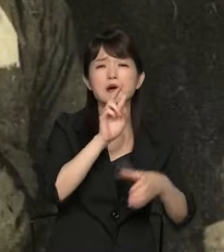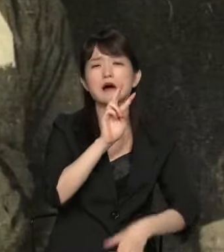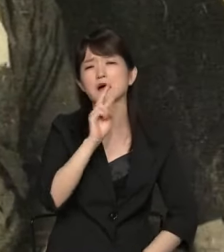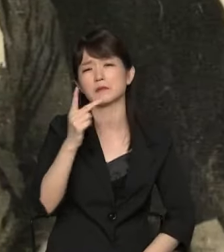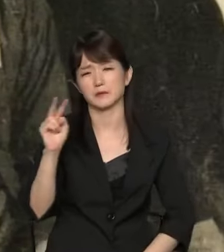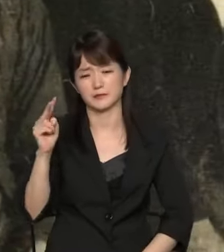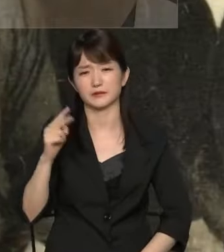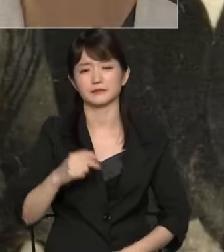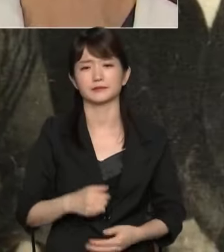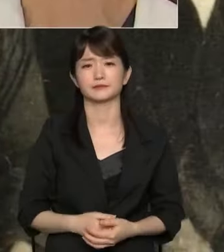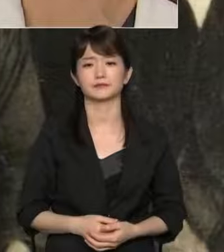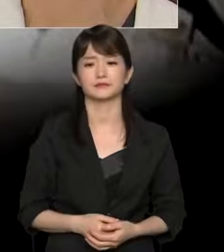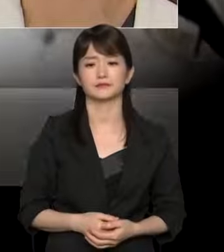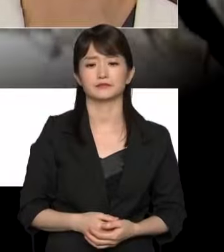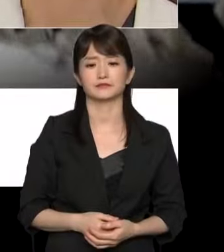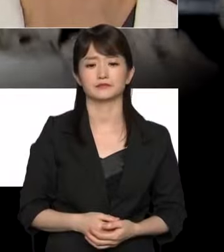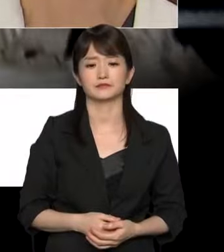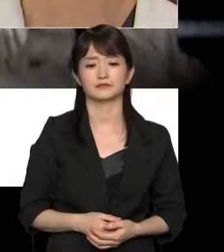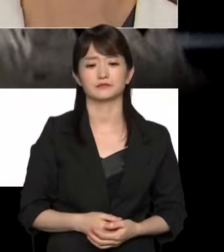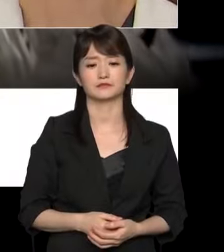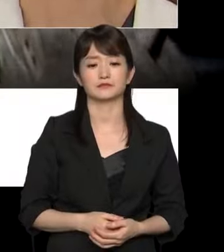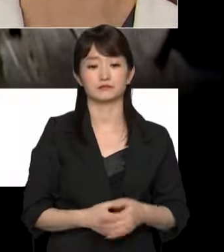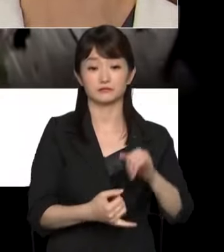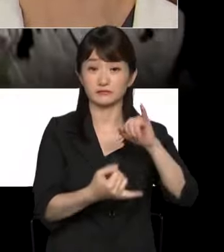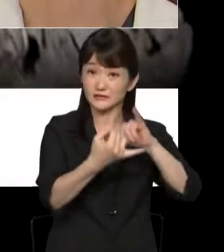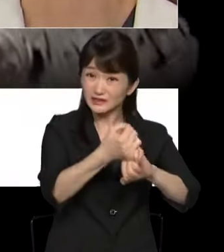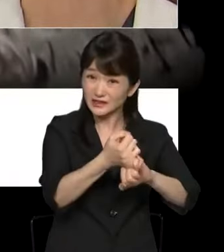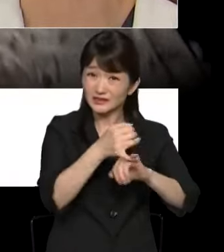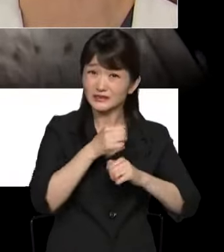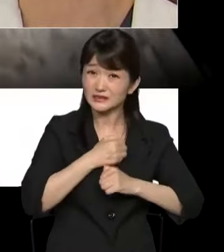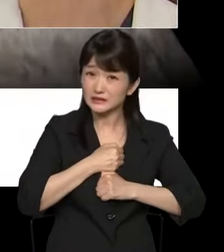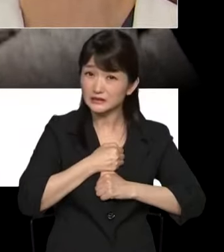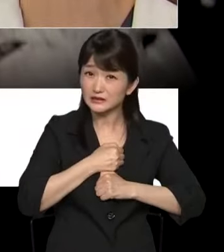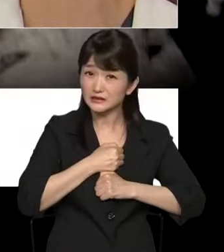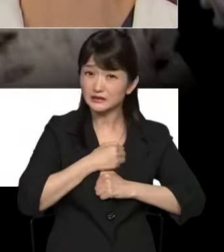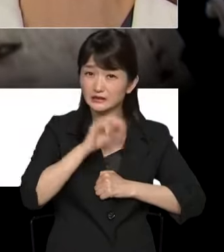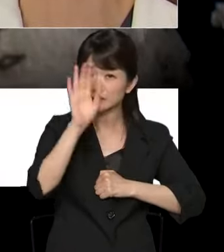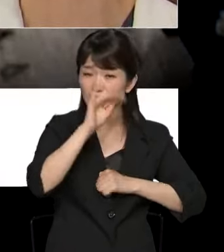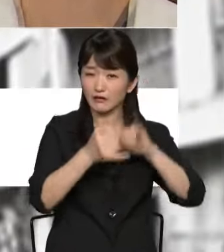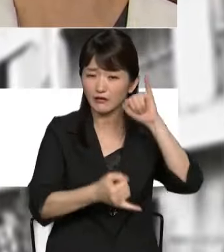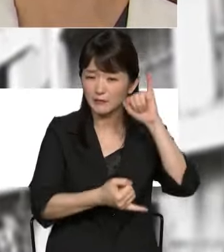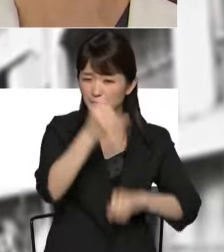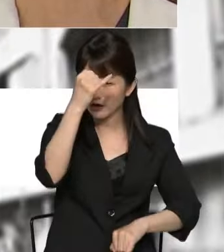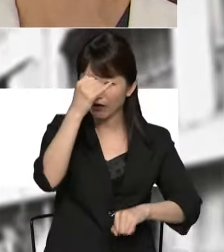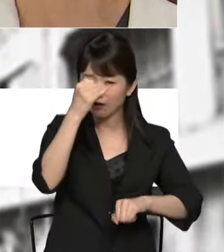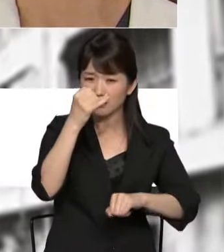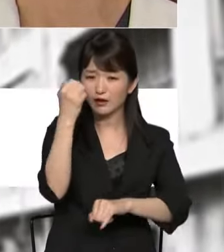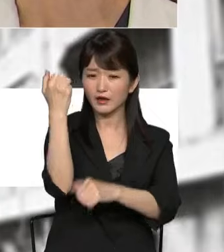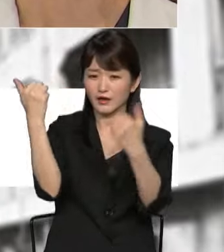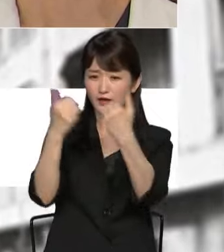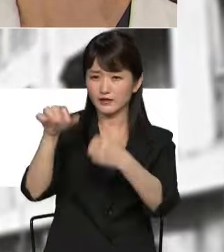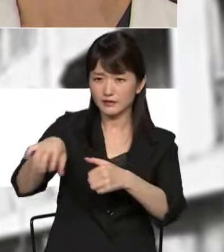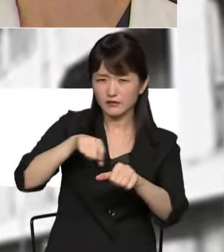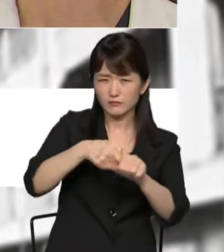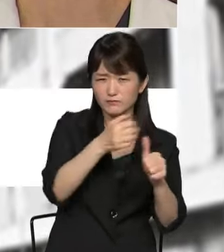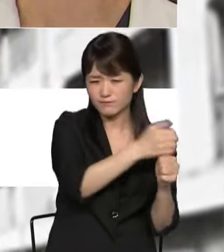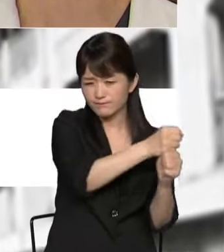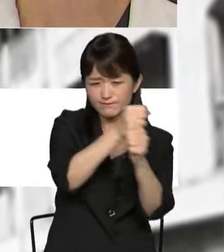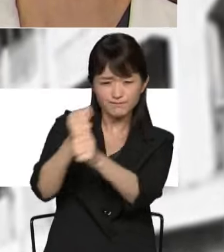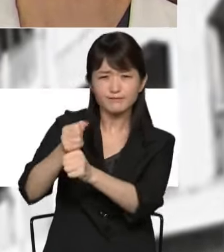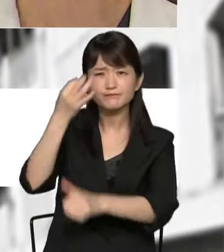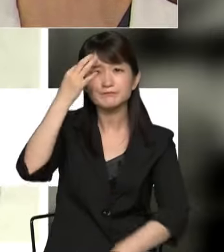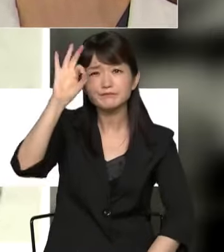때문입니다. 그건 약속을 잘 지킨 정도가 아니라 아예 약속을 어긴 거죠. 본회의장에서 강제성을